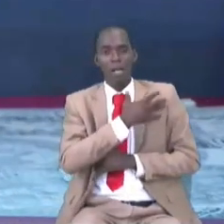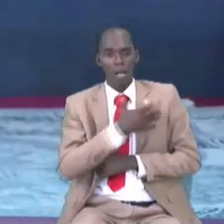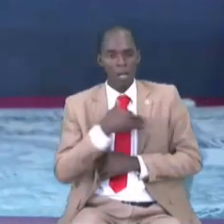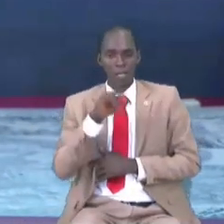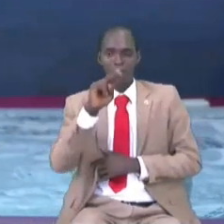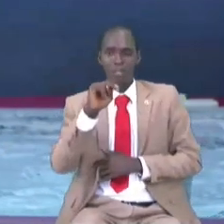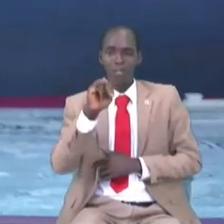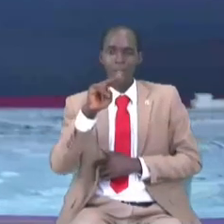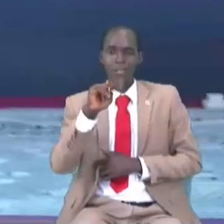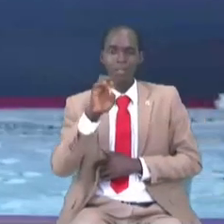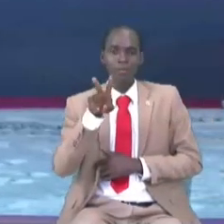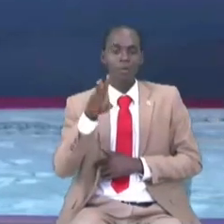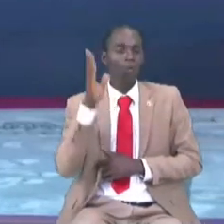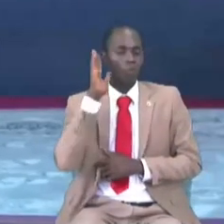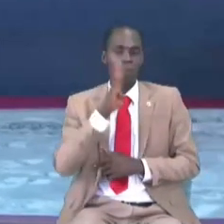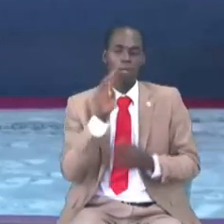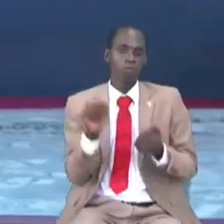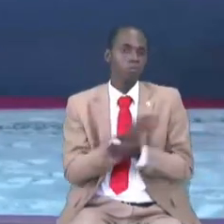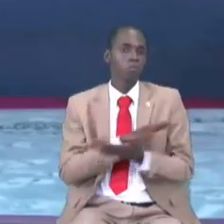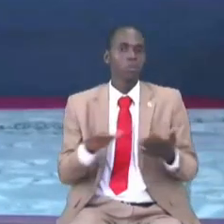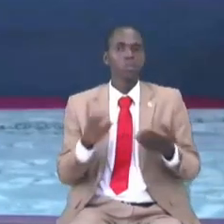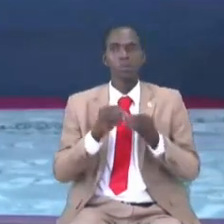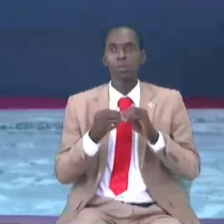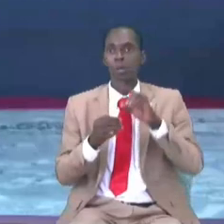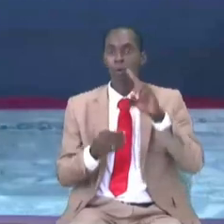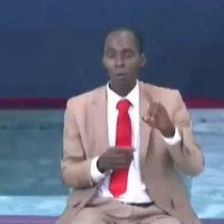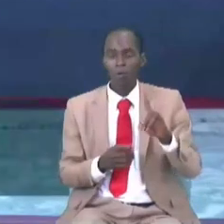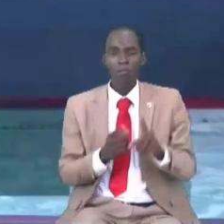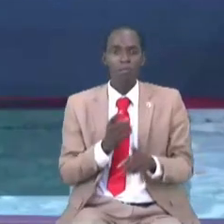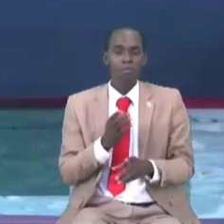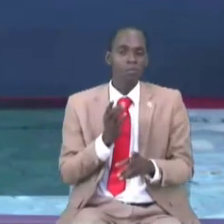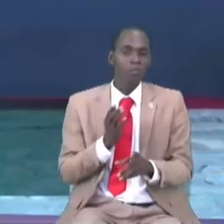Premièrement, la prédication directe par un serviteur